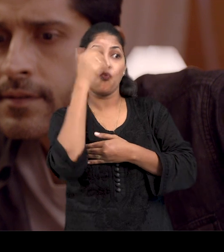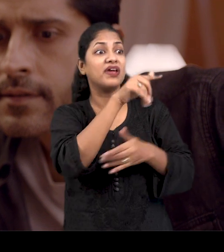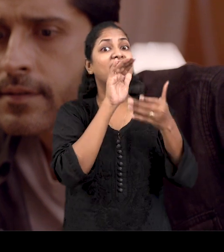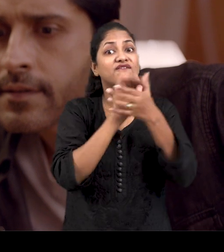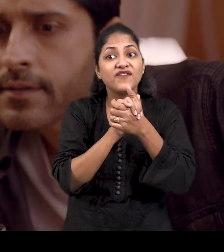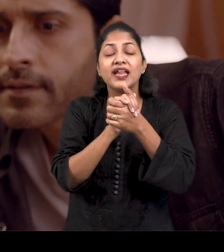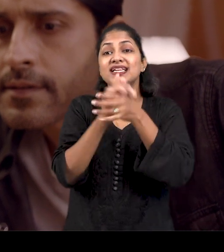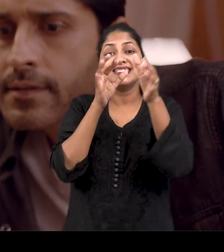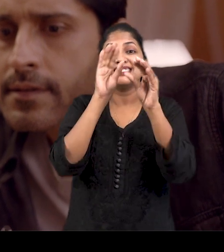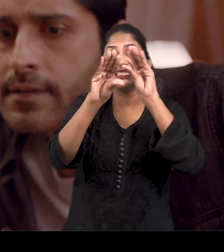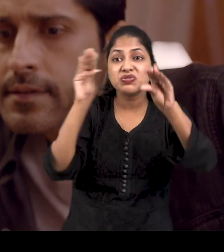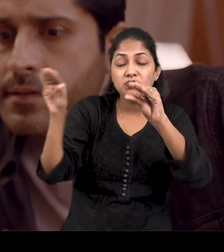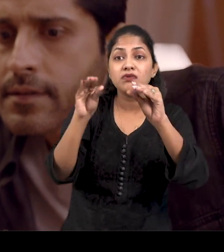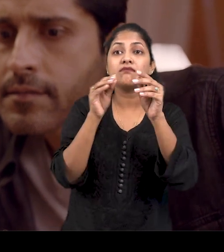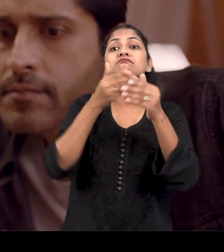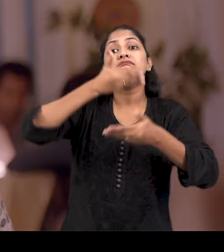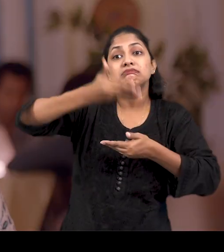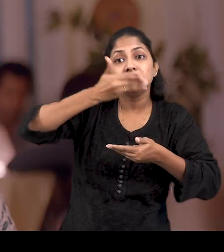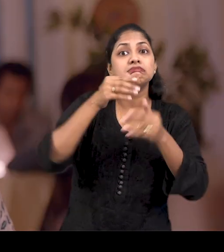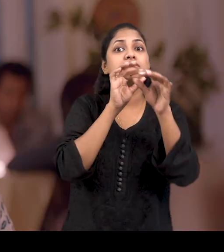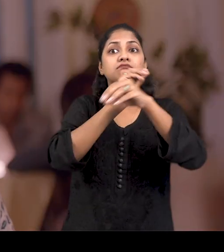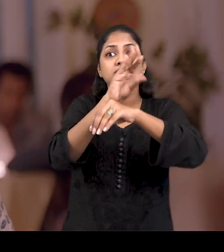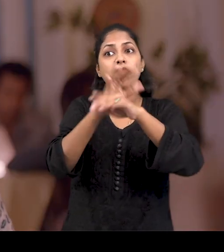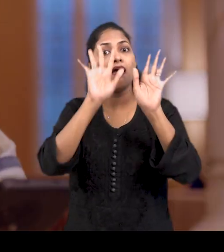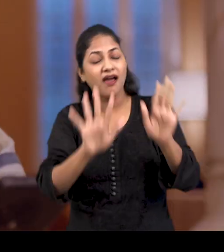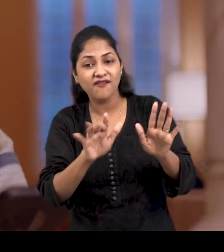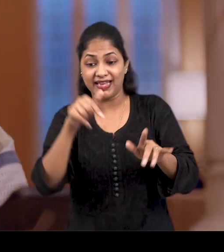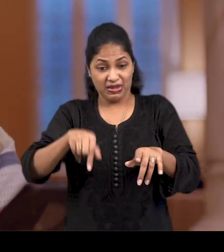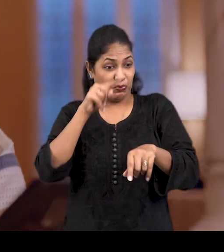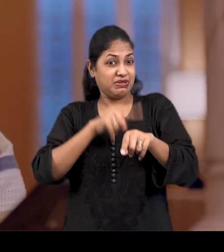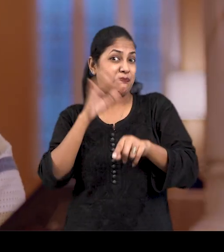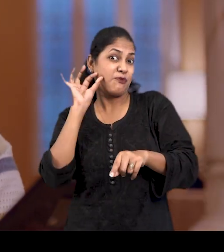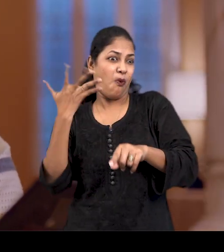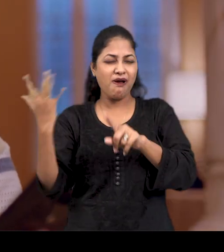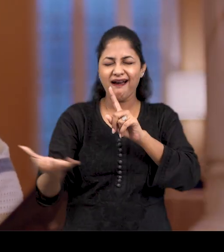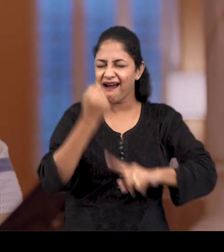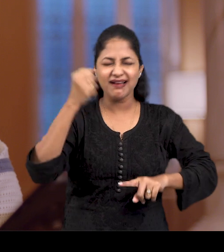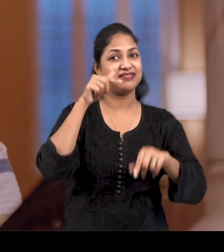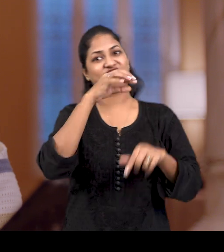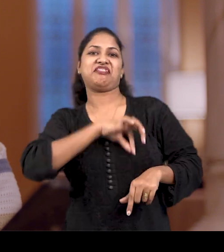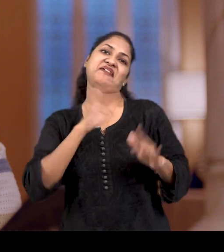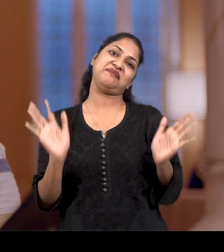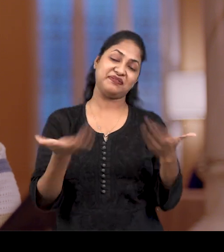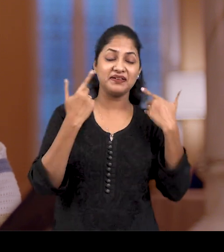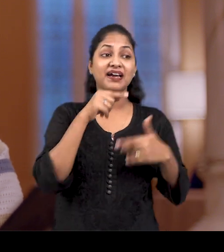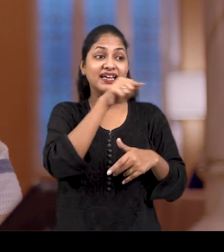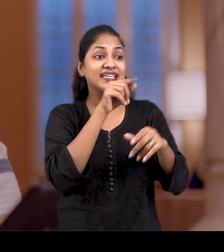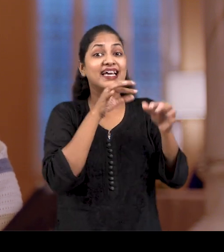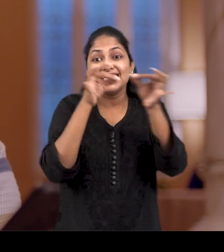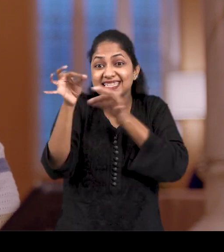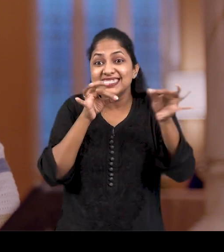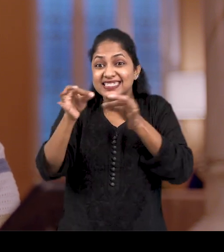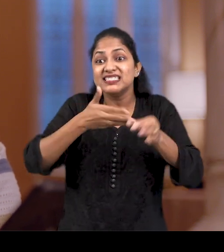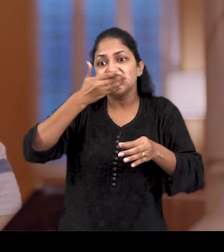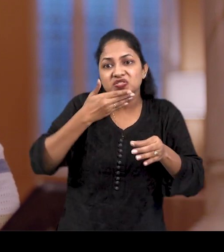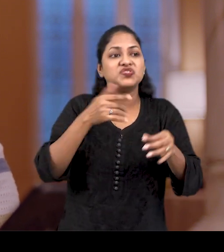મિત્રોને આ સ્ટોકમાં રોકાણ કરવાની સલાહ આપે છે. હવે હું પણ આ સોનેરી તકનો ફાયદો ઉઠાવવા જઈ રહ્યો છું અને